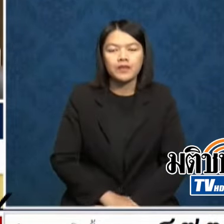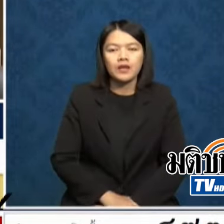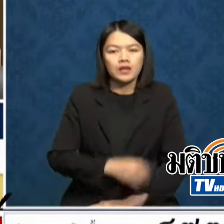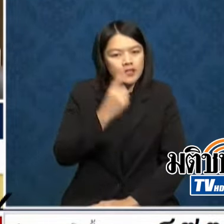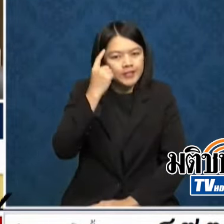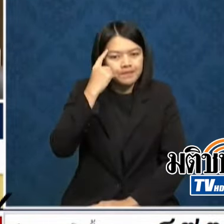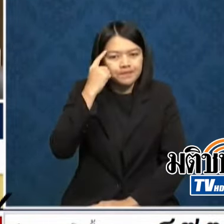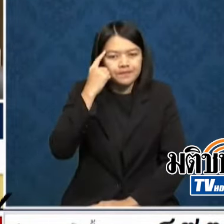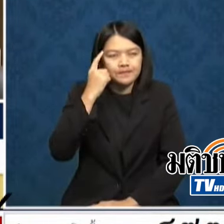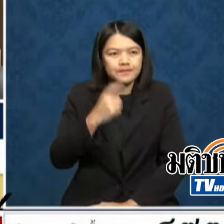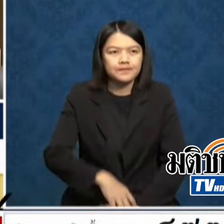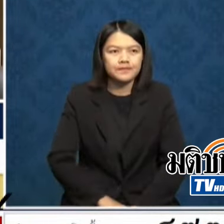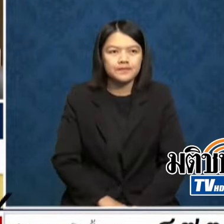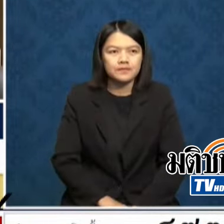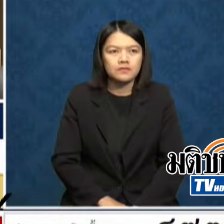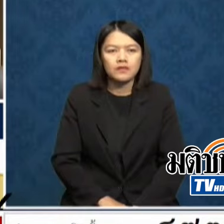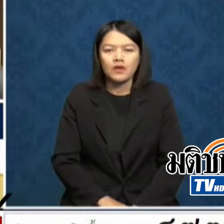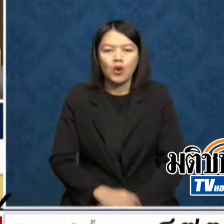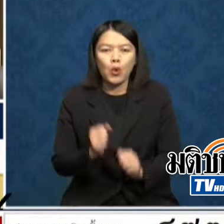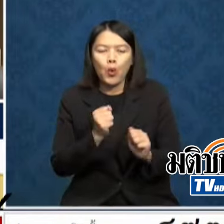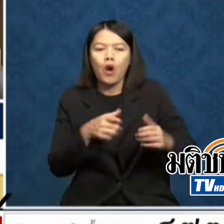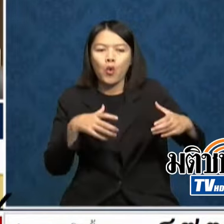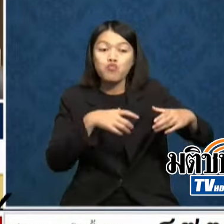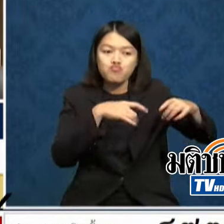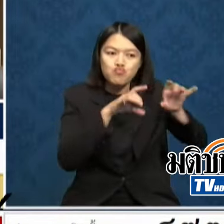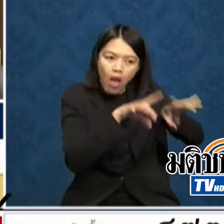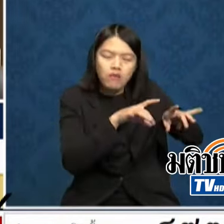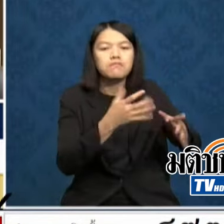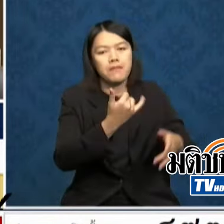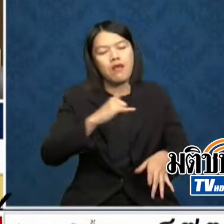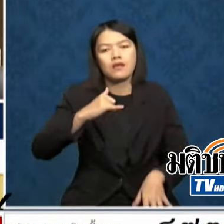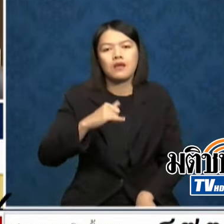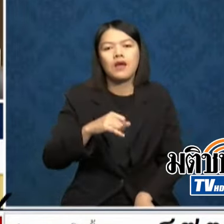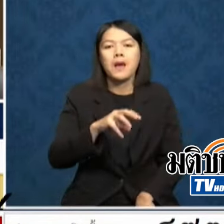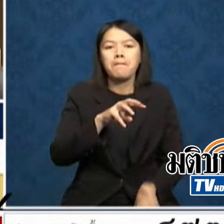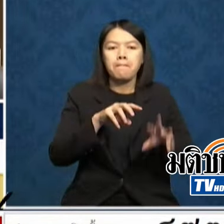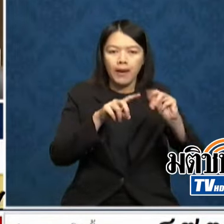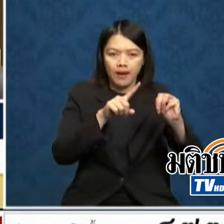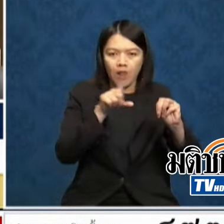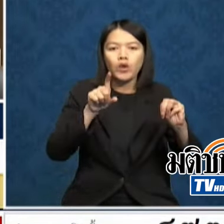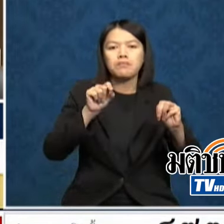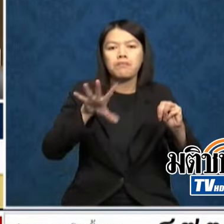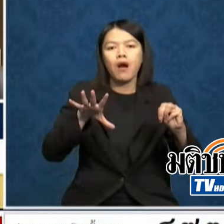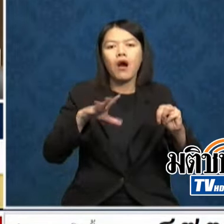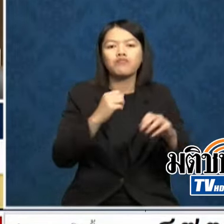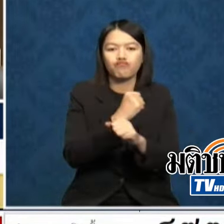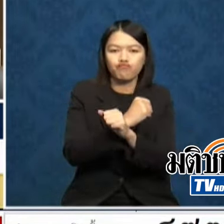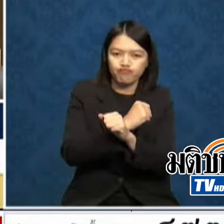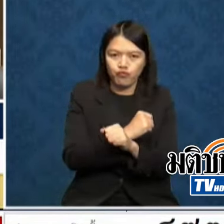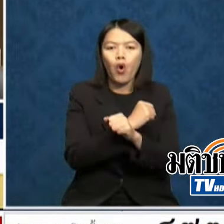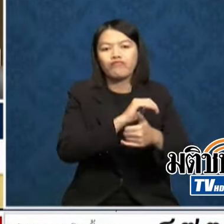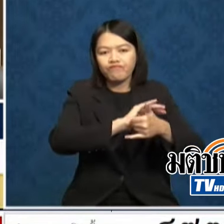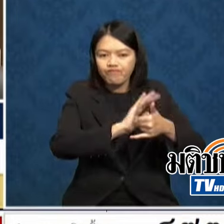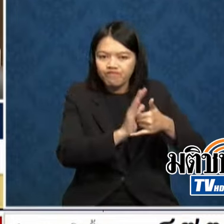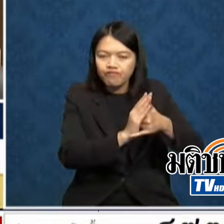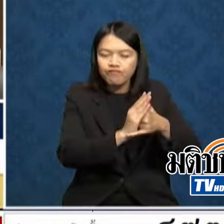งว่าจะถูกกลั่นแกล้งเพราะนั้นผมต้องเรียนตามมาตรา125เนี่ยเขาให้ความคุ้มครองกับส